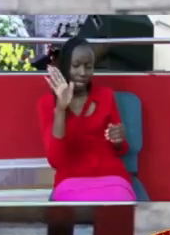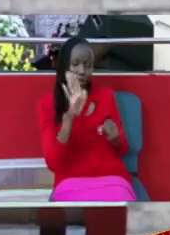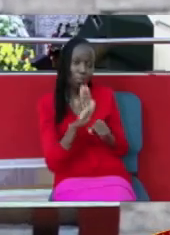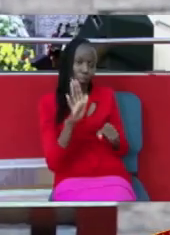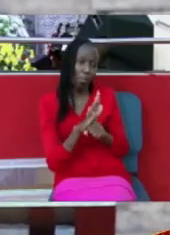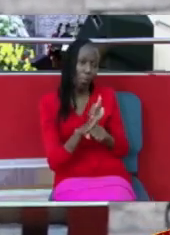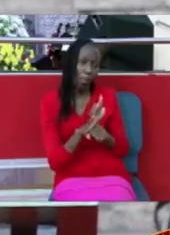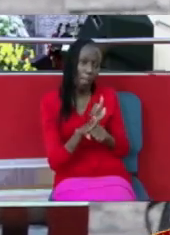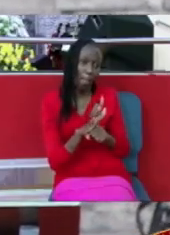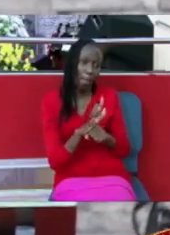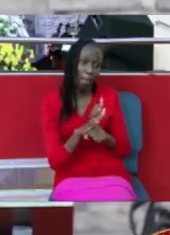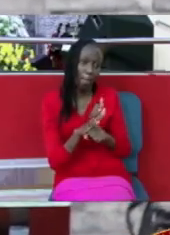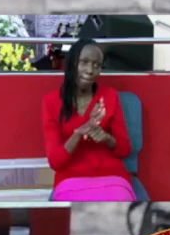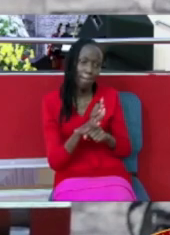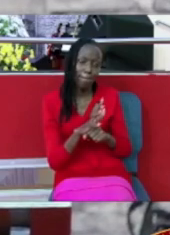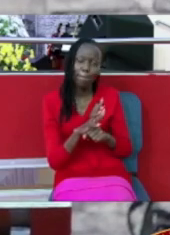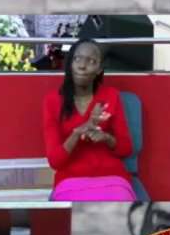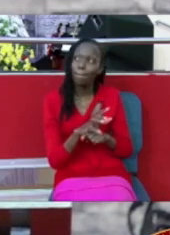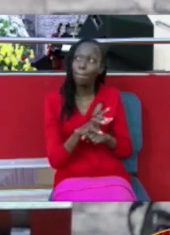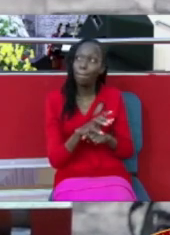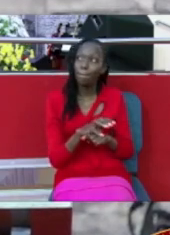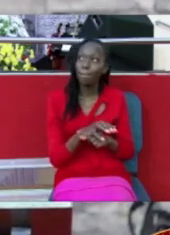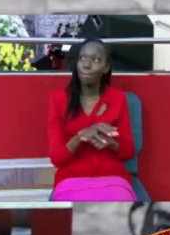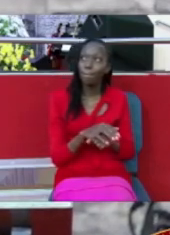ufahamu wa ndani.